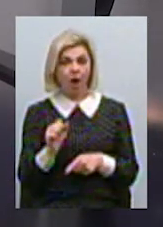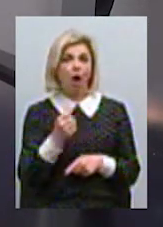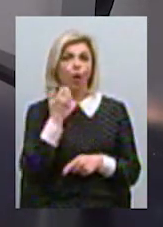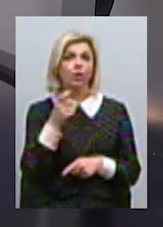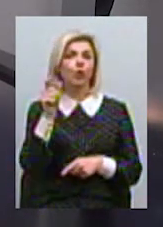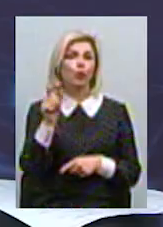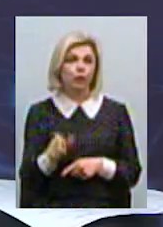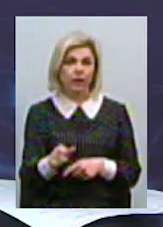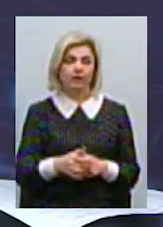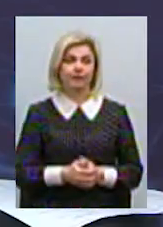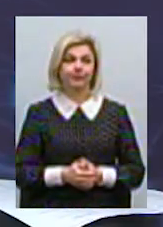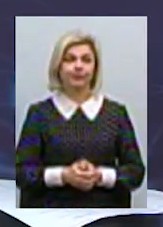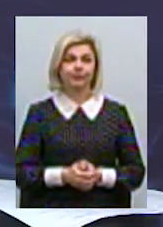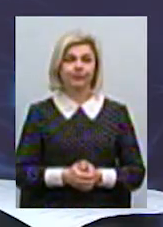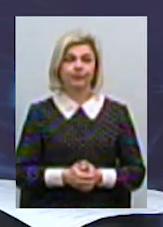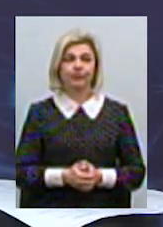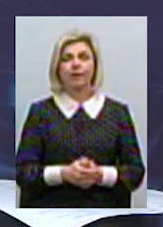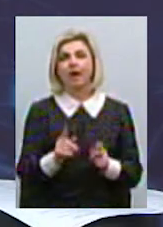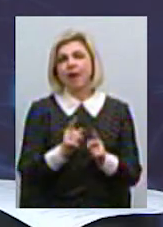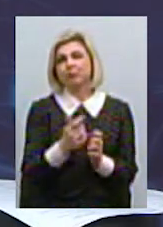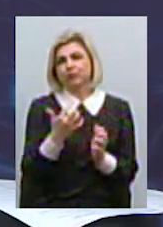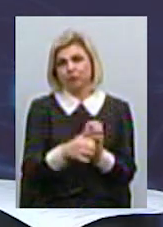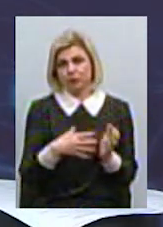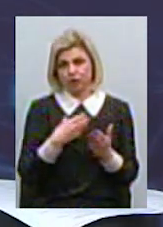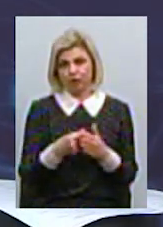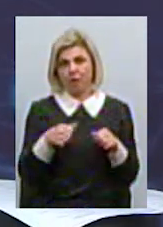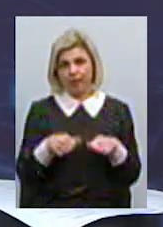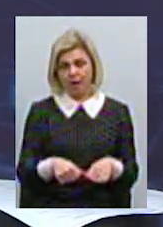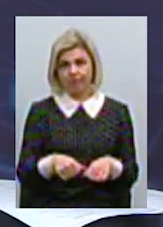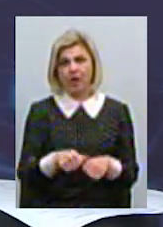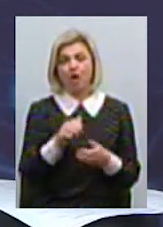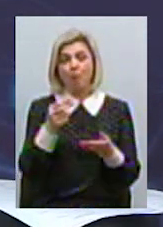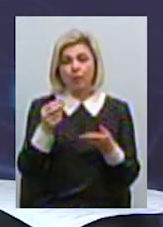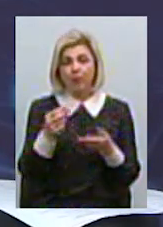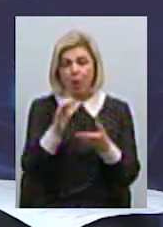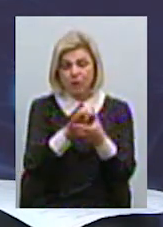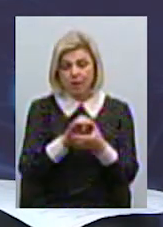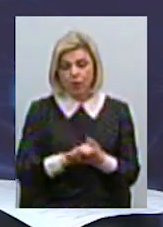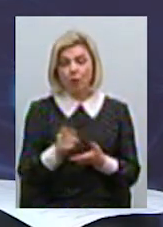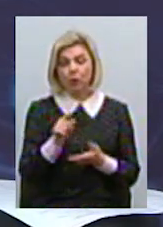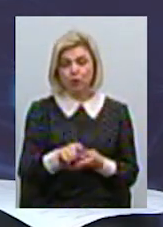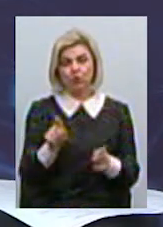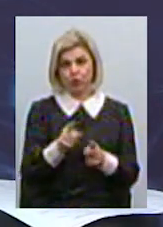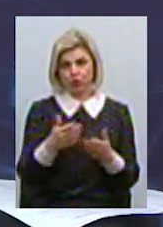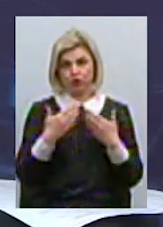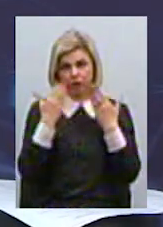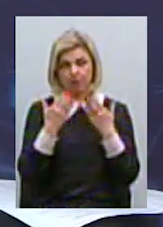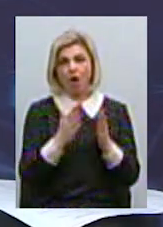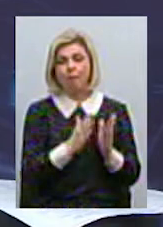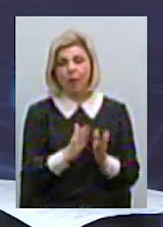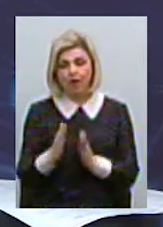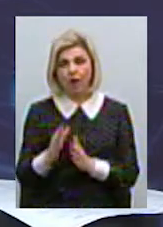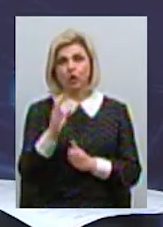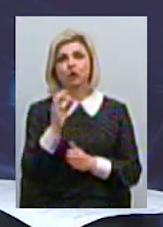людина нехтує своїм правом, ознайомиться з тим документом, що вона підписує, ознайомитися з порядком,